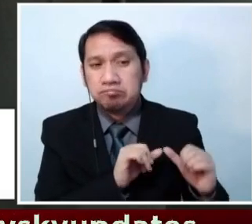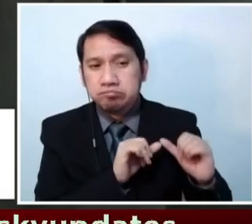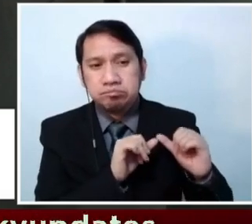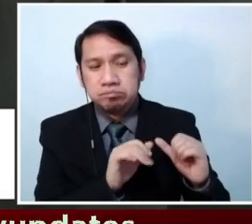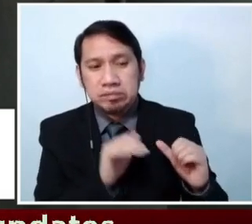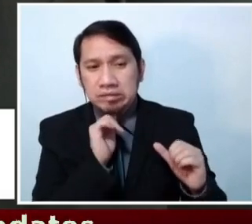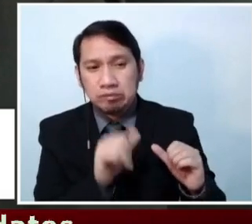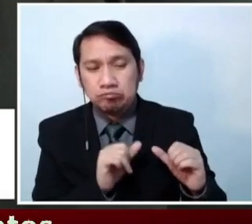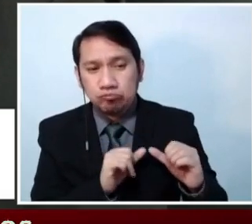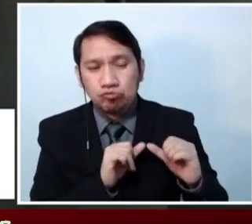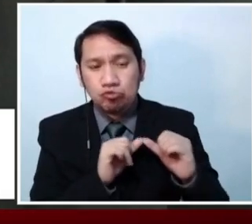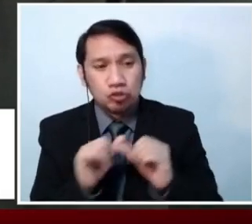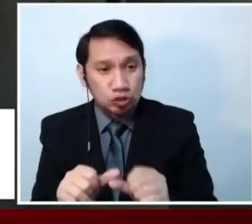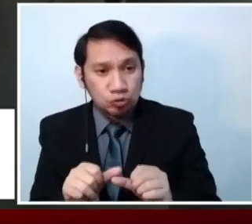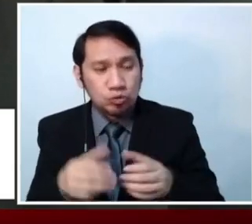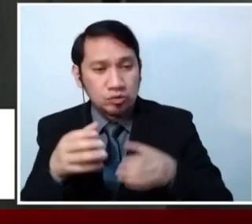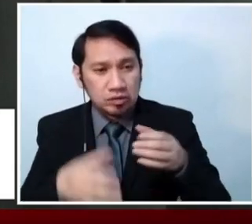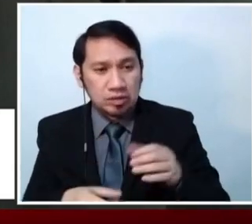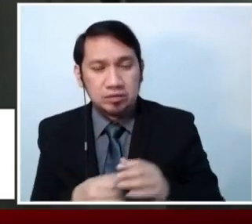Ito nga,